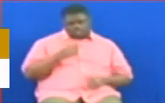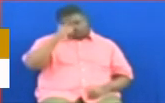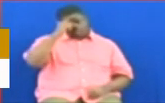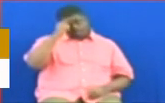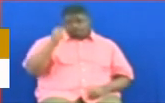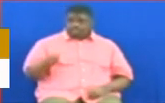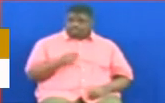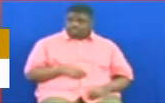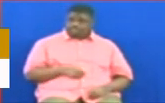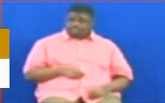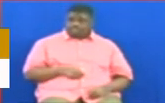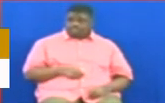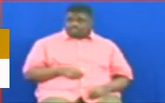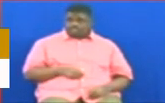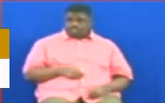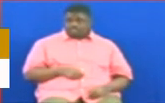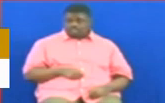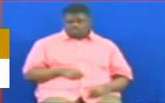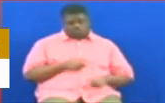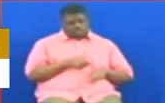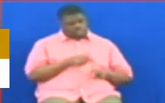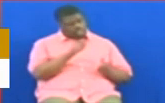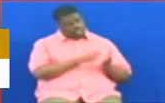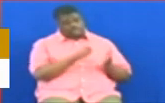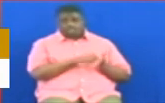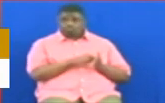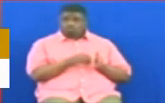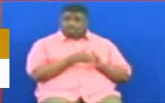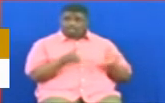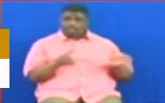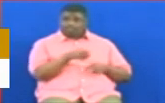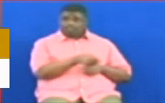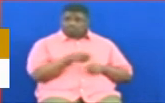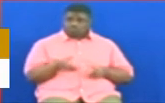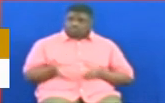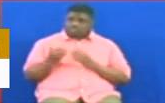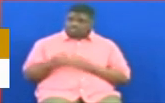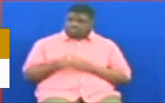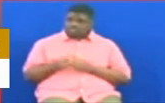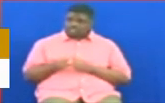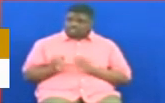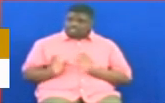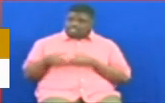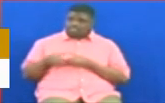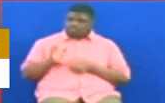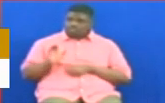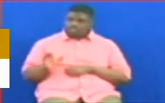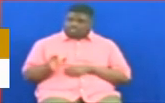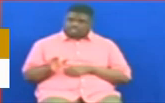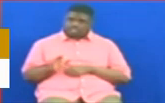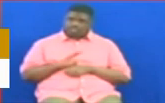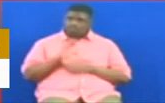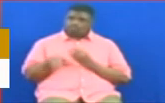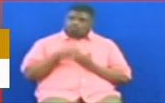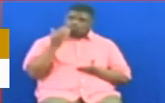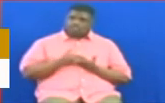kwamba anapochea hiyo nafasi, anapokuwa katibu wa ile nafasi, zile facilitation za ile timu yake, management yote,